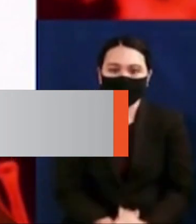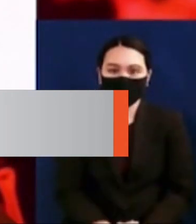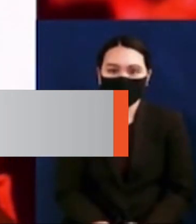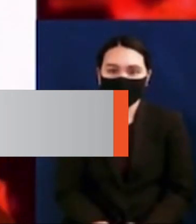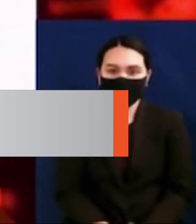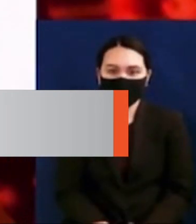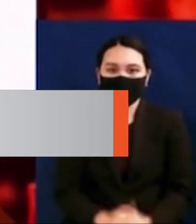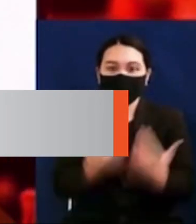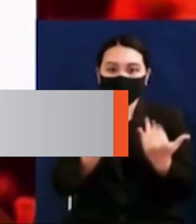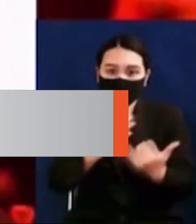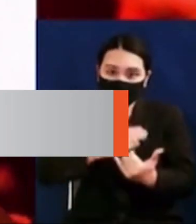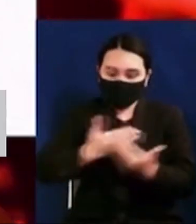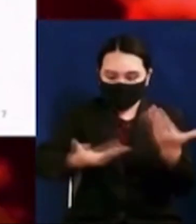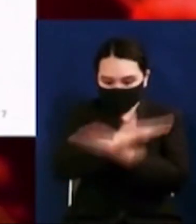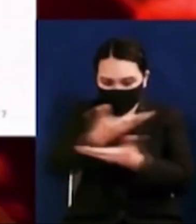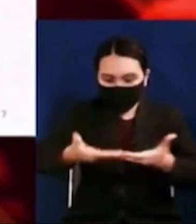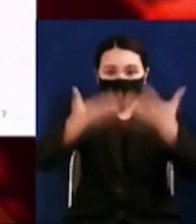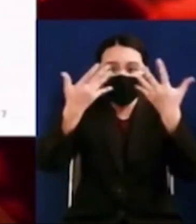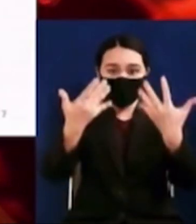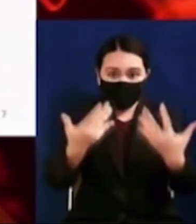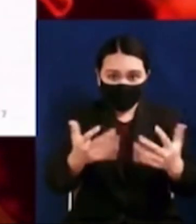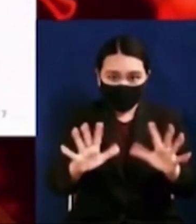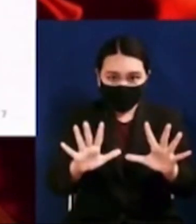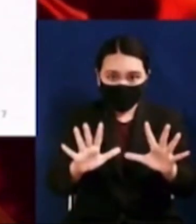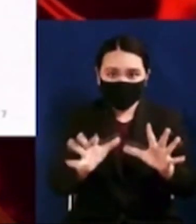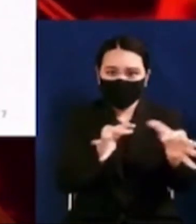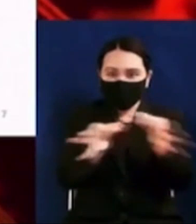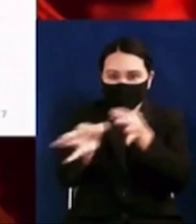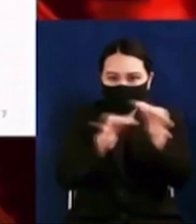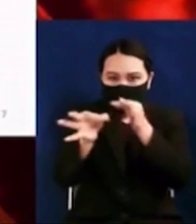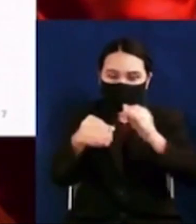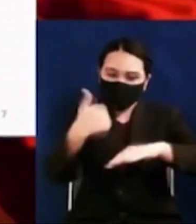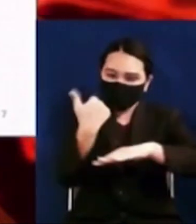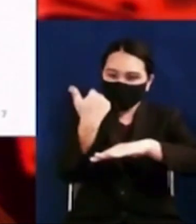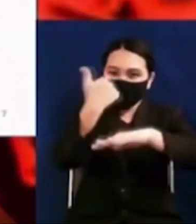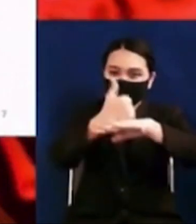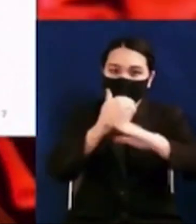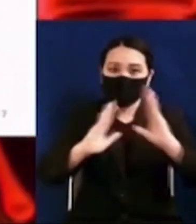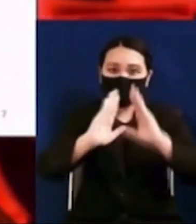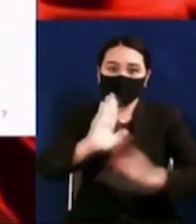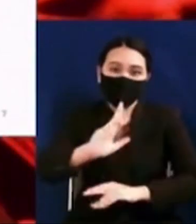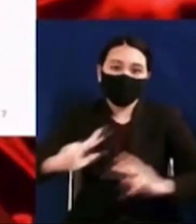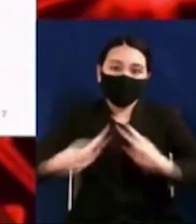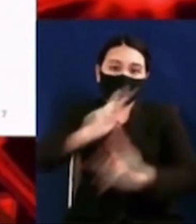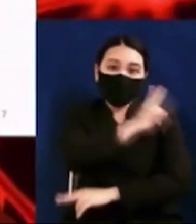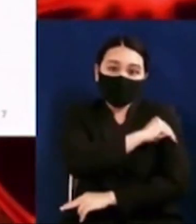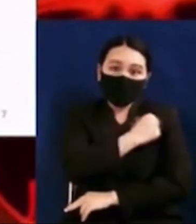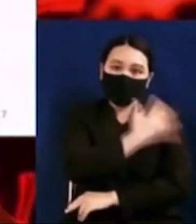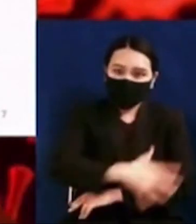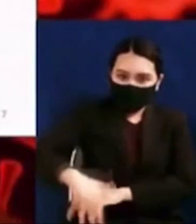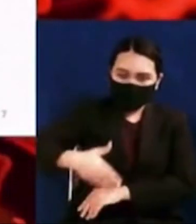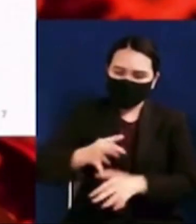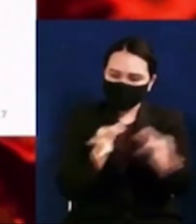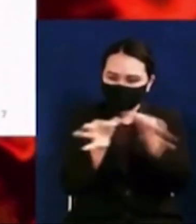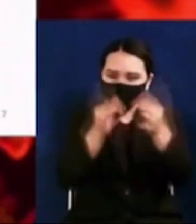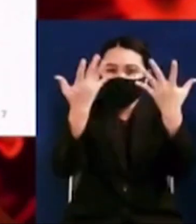ห์ได้พิจารณาแล้วนะครับเรียนปรึกษาทางผู้บริหารระดับสูงของกระทรวงสาธารณสุขนะครับก็ได้มี